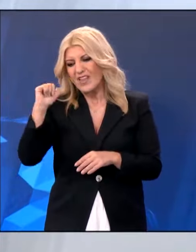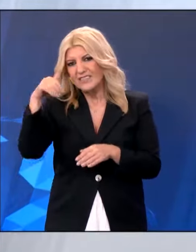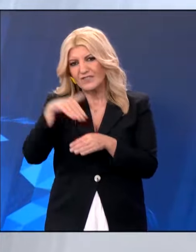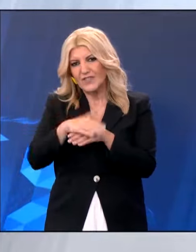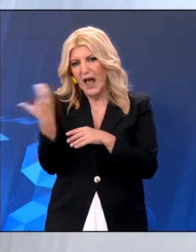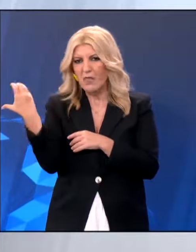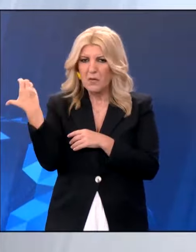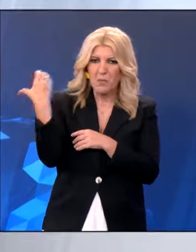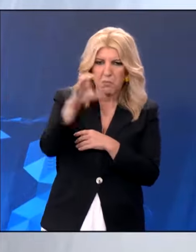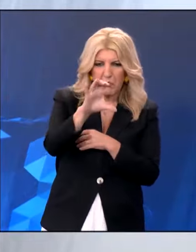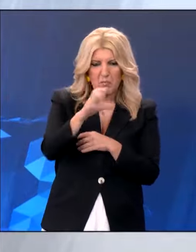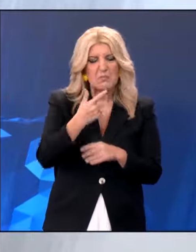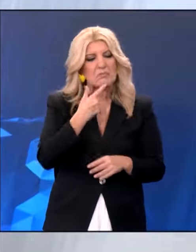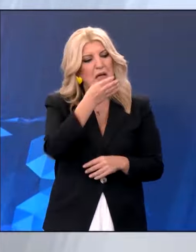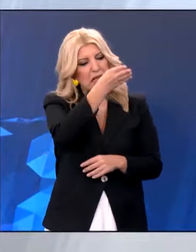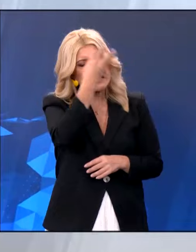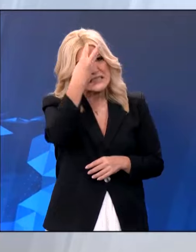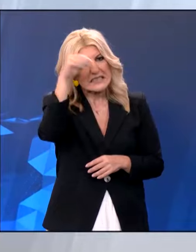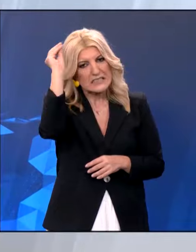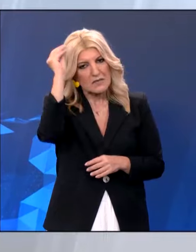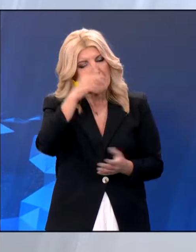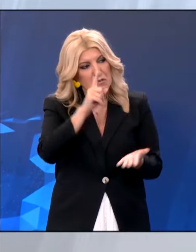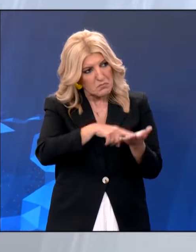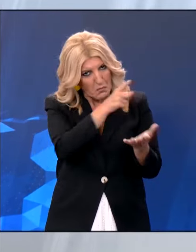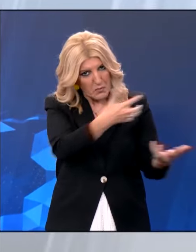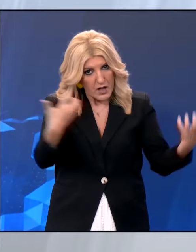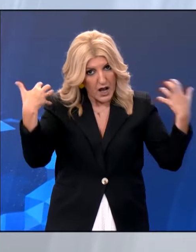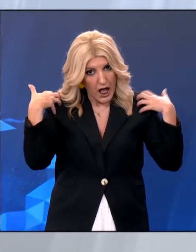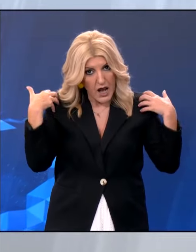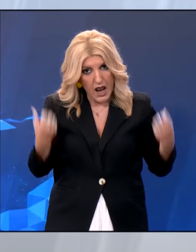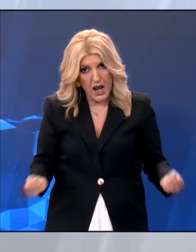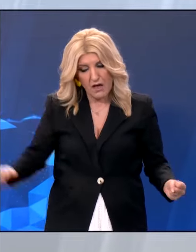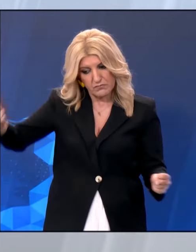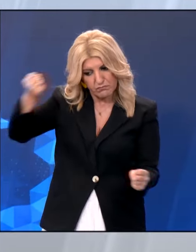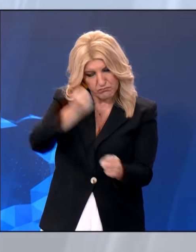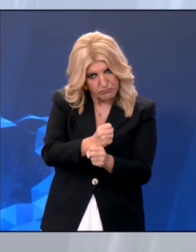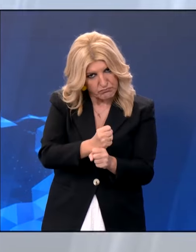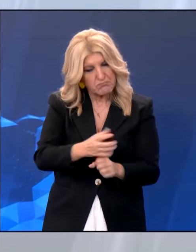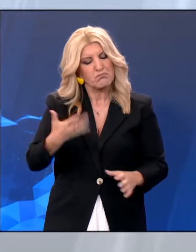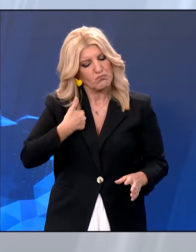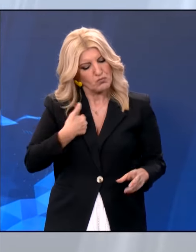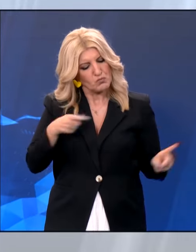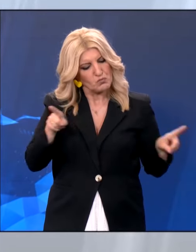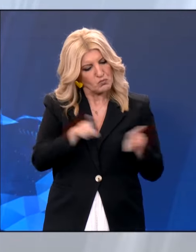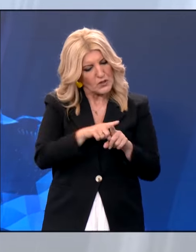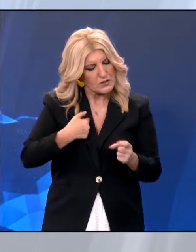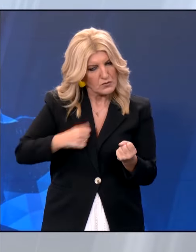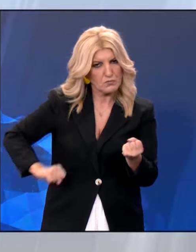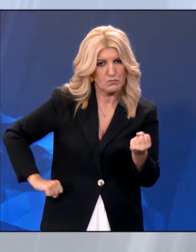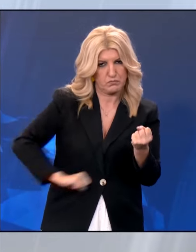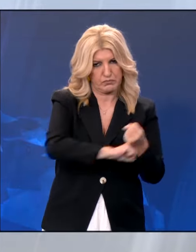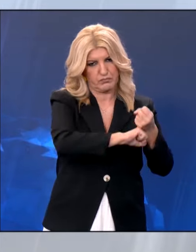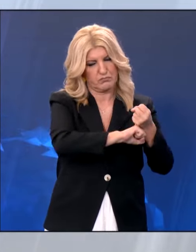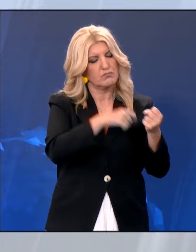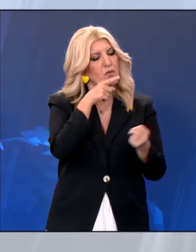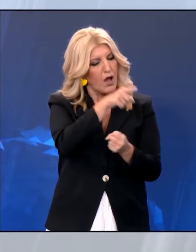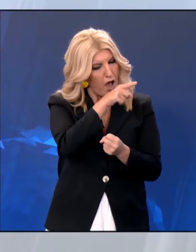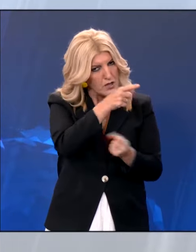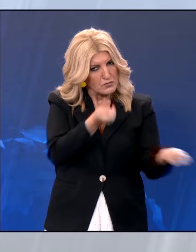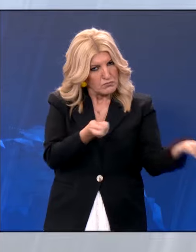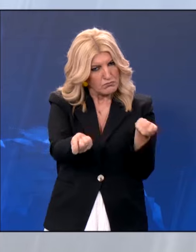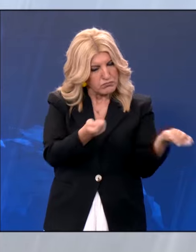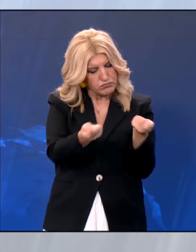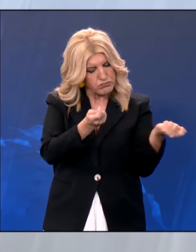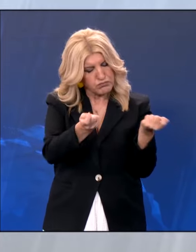πέταξε το γάντι στον Αλέξη Τσίπρα, καλώντας τον να αναλάβει το κόμμα. Έλα και ανέλαβε και θα είμαι συντεταγμένος στρατιώτης στην προσπάθειά σου χωρίς να